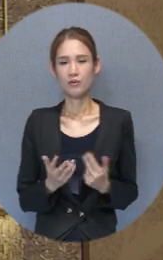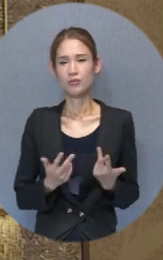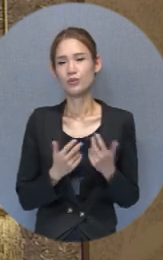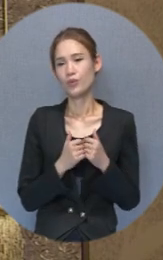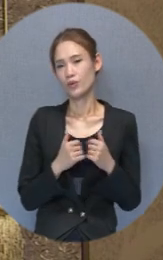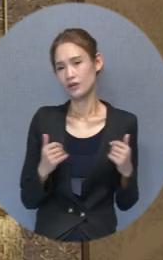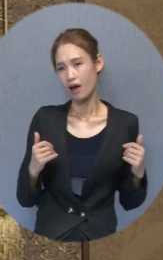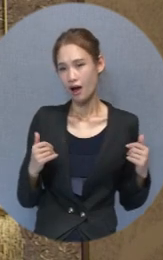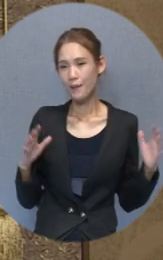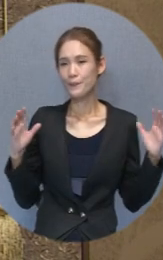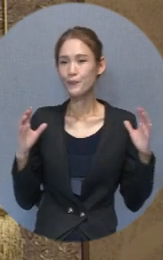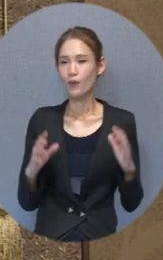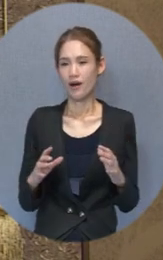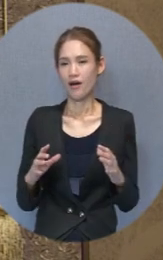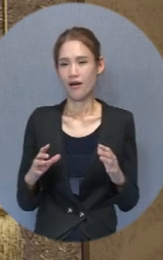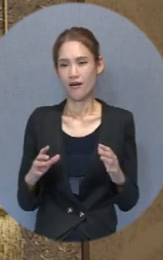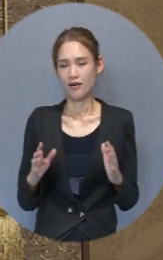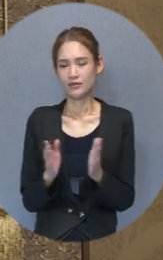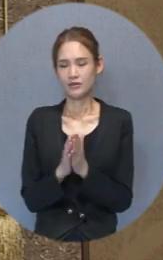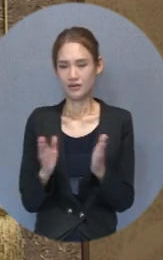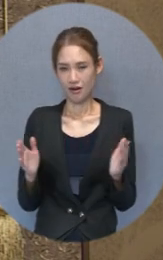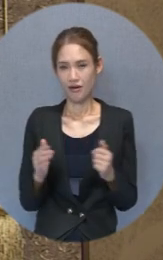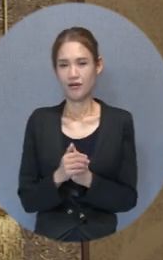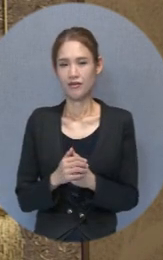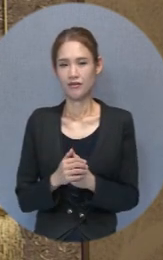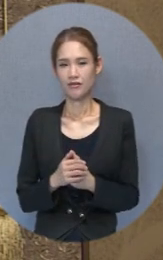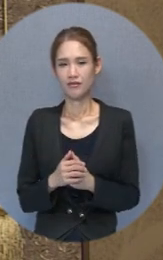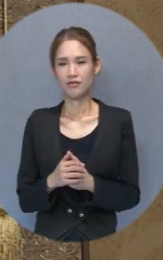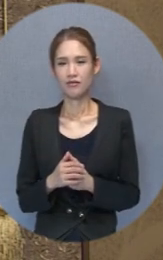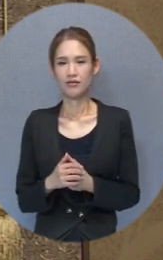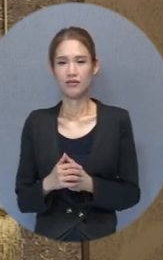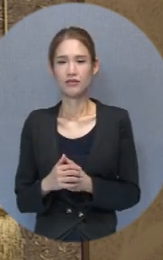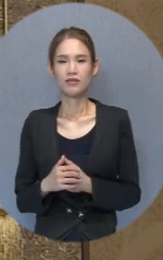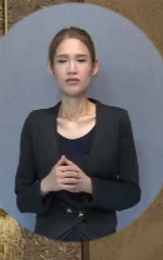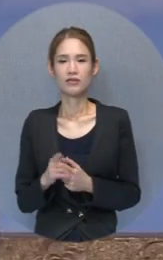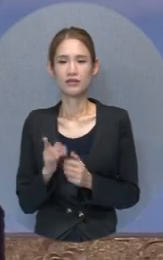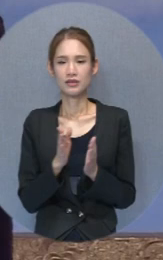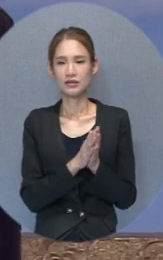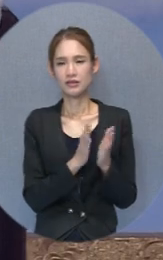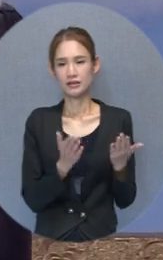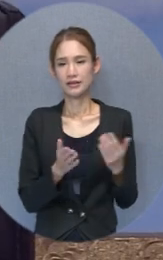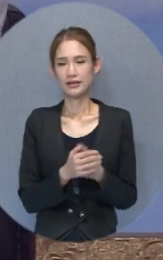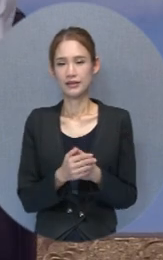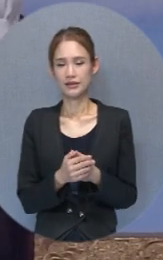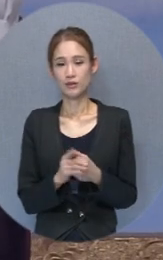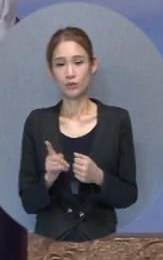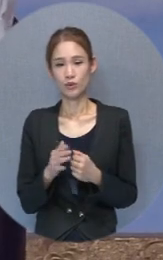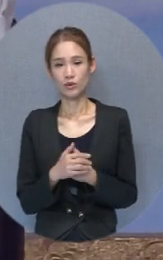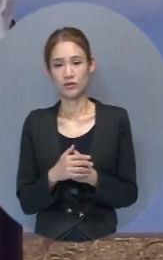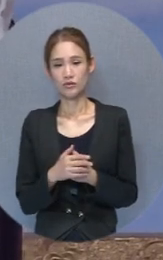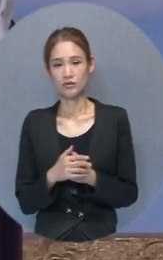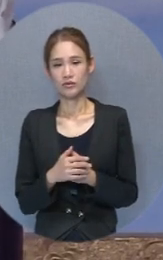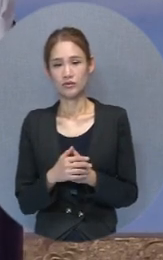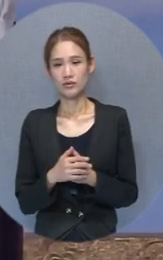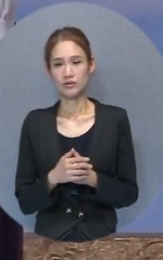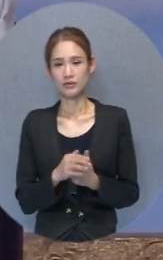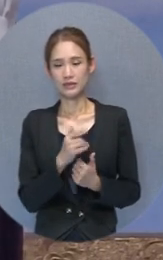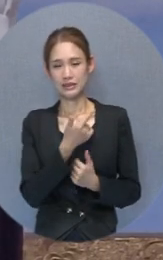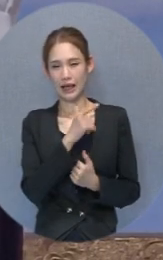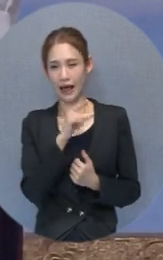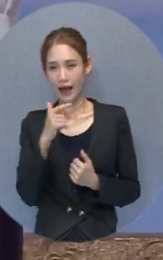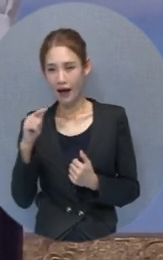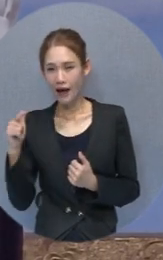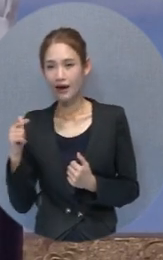이제 봉사자들을 모으기 시작했었던 거예요. 네. 네, 이제 이 책은 선생님이 저는 이제 뭐